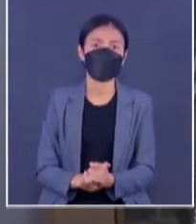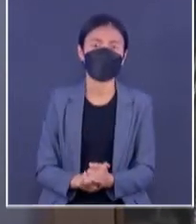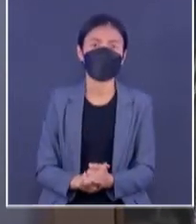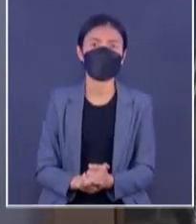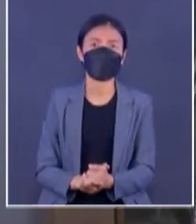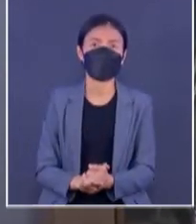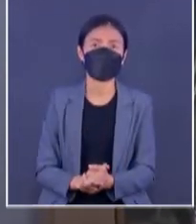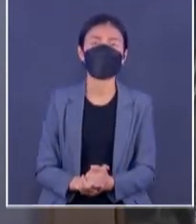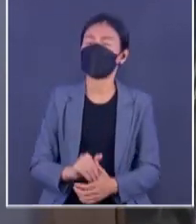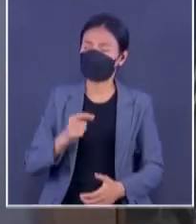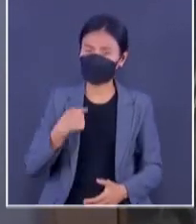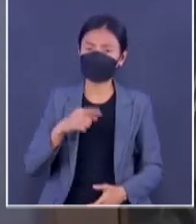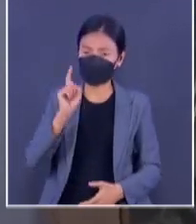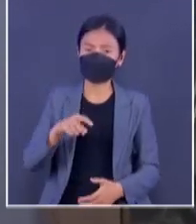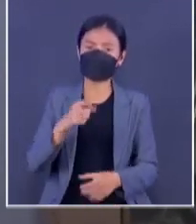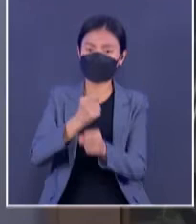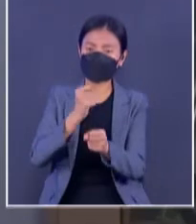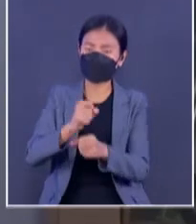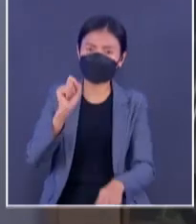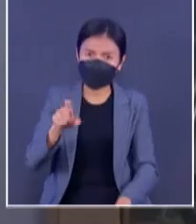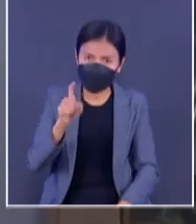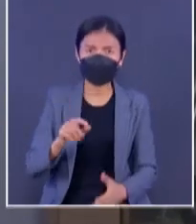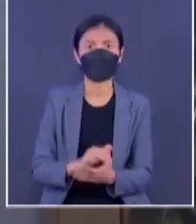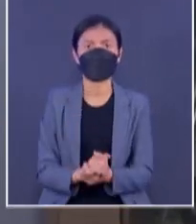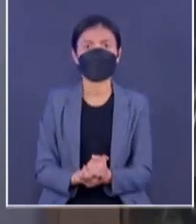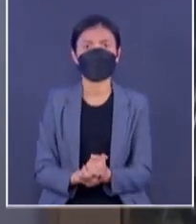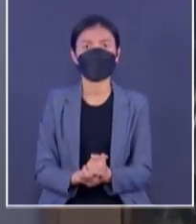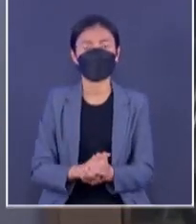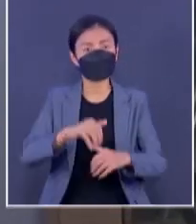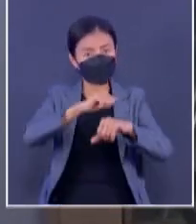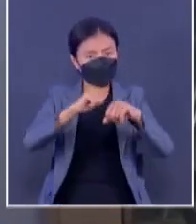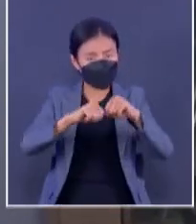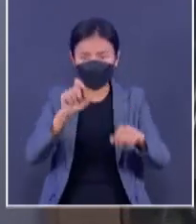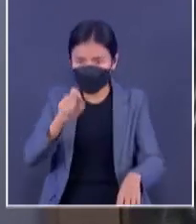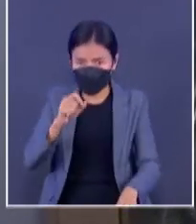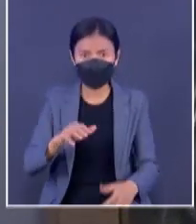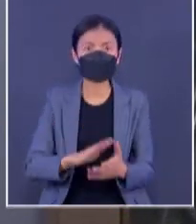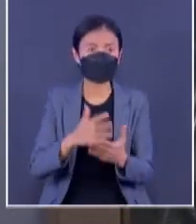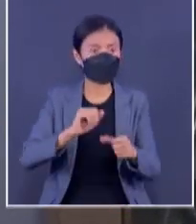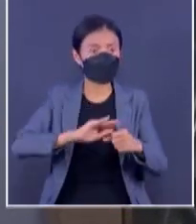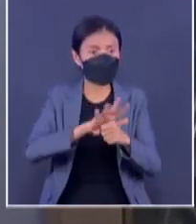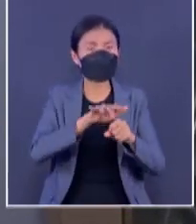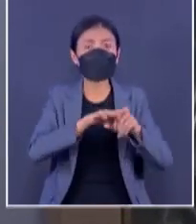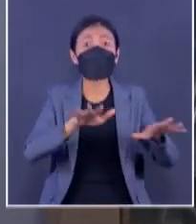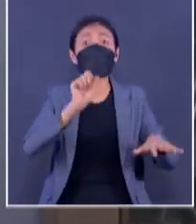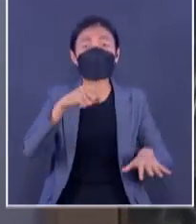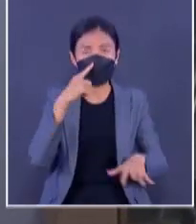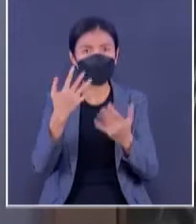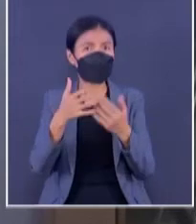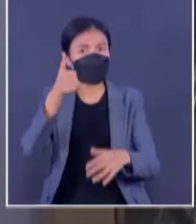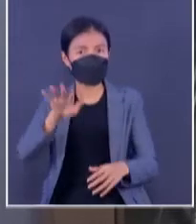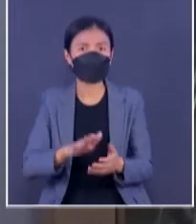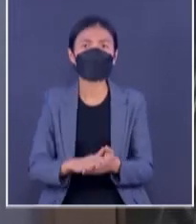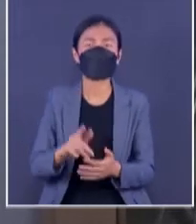ร็วทำอย่างเงี้ยเนื่องจากว่าแล้วโควิดมันรอไม่ได้ก็เลยจ้างแบบให้เขา